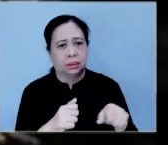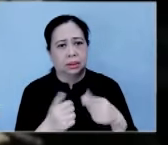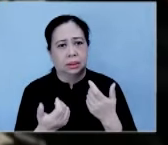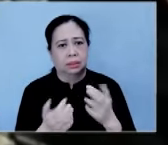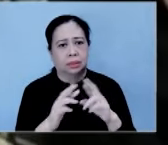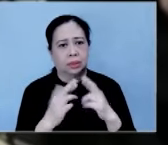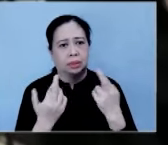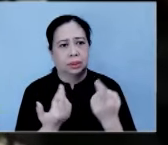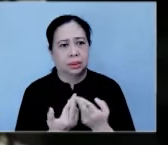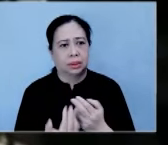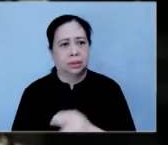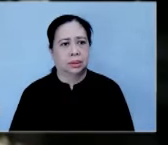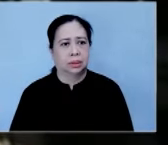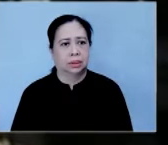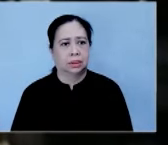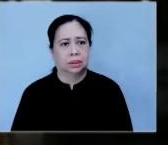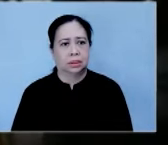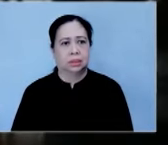kaanak.